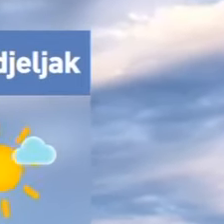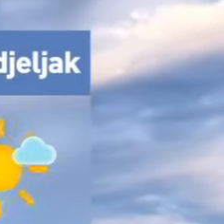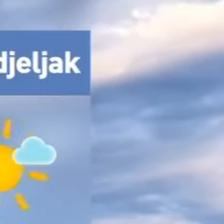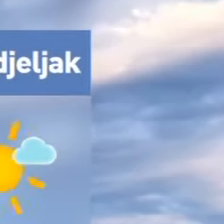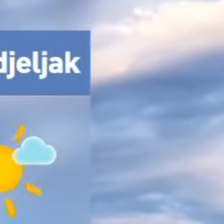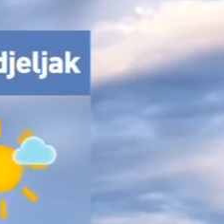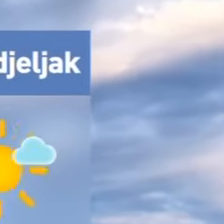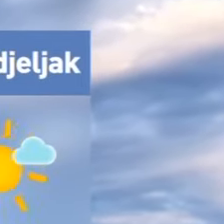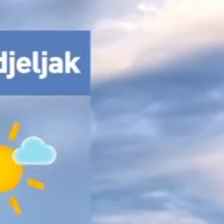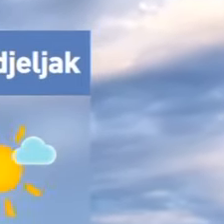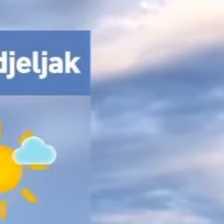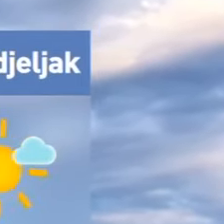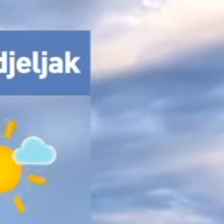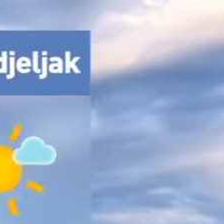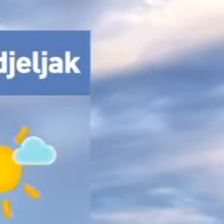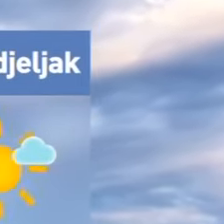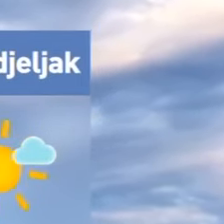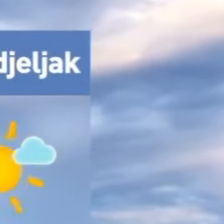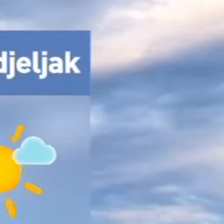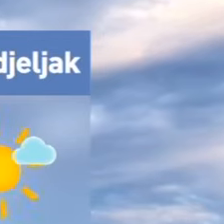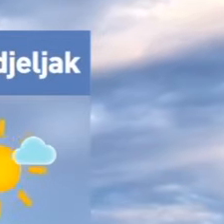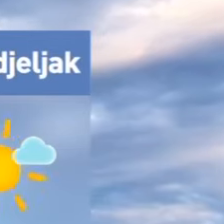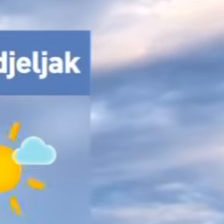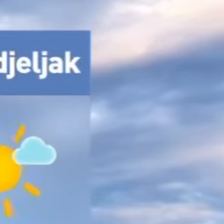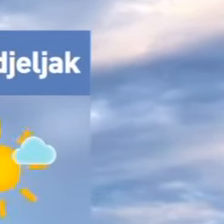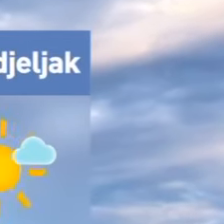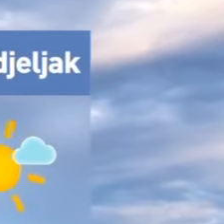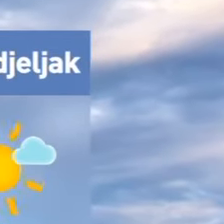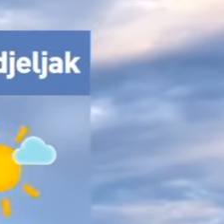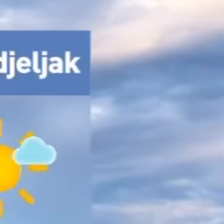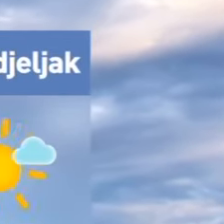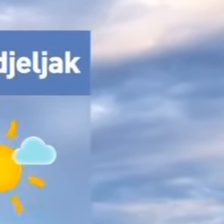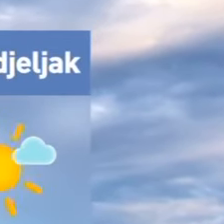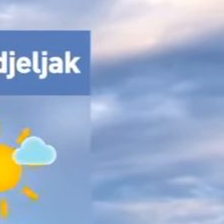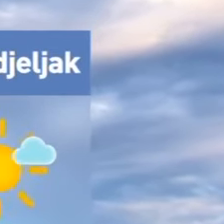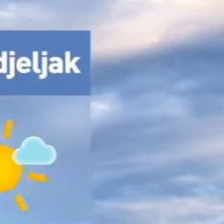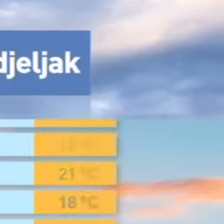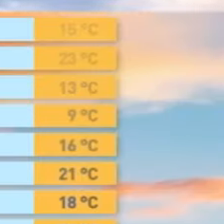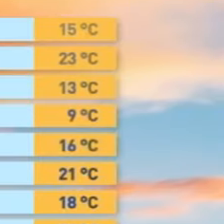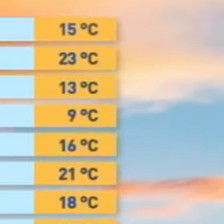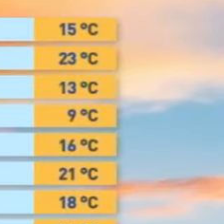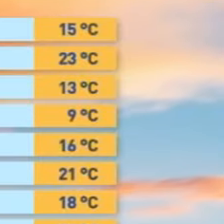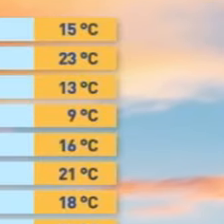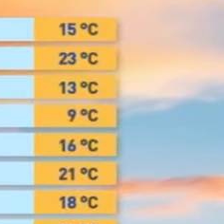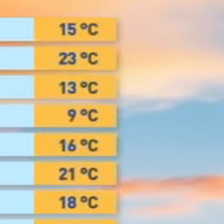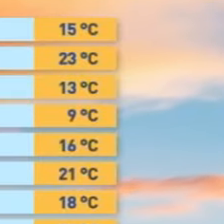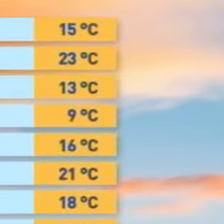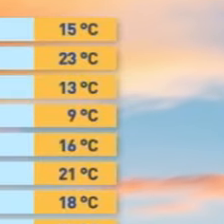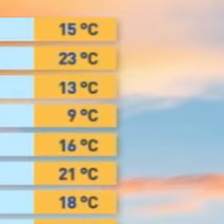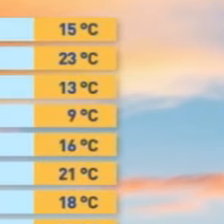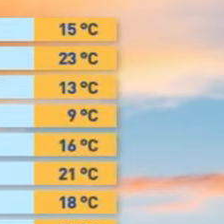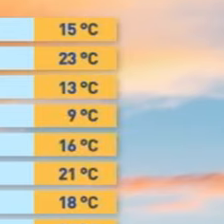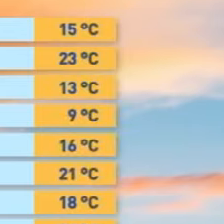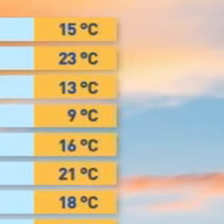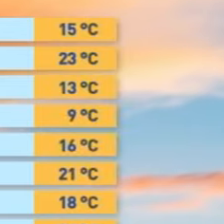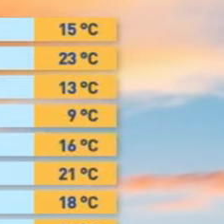od 6 do 14, a dnevna od 11 do 23 stepena. U Evropi